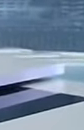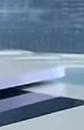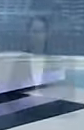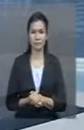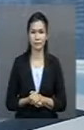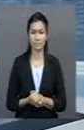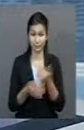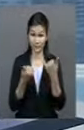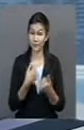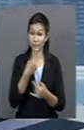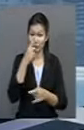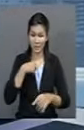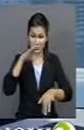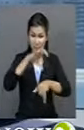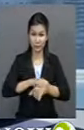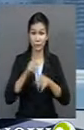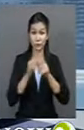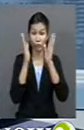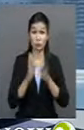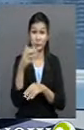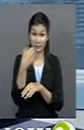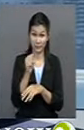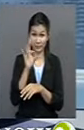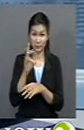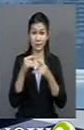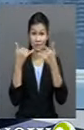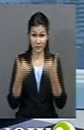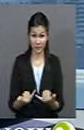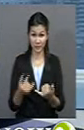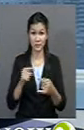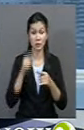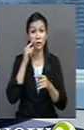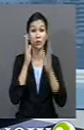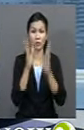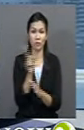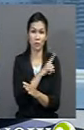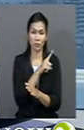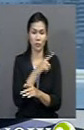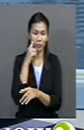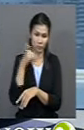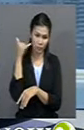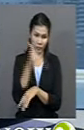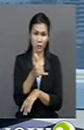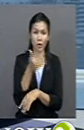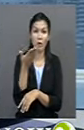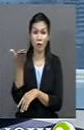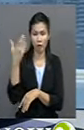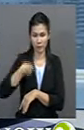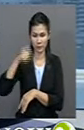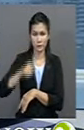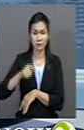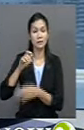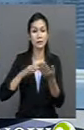มาดูหมายจับนะผู้ต้องหา17คนที่วันนี้ทางเจ้าหน้าที่นำตัวมาขออำนาจศาลทหารฝ